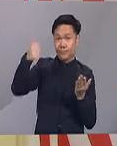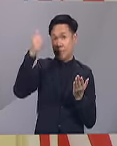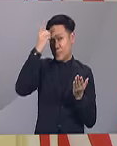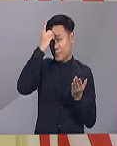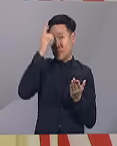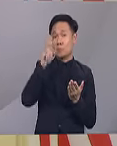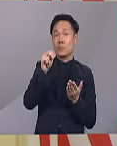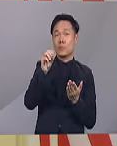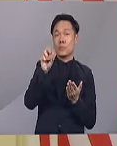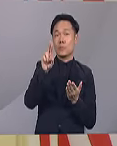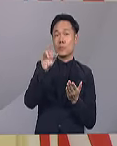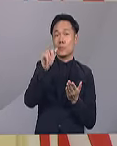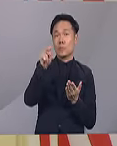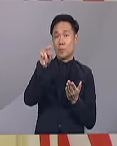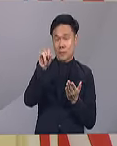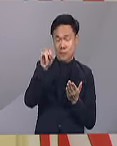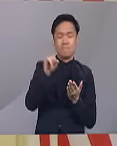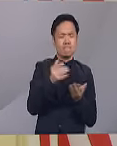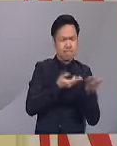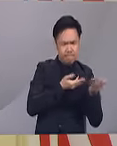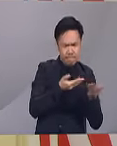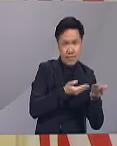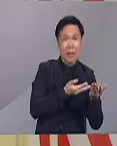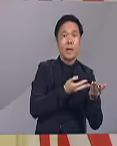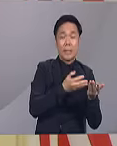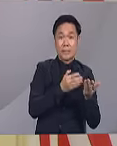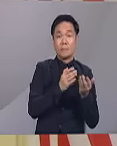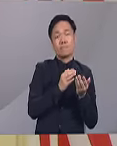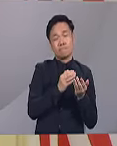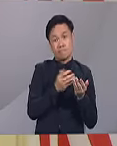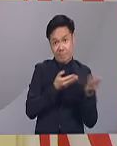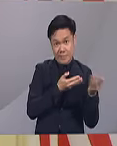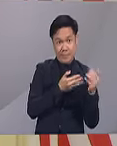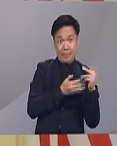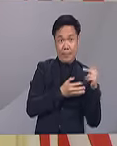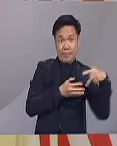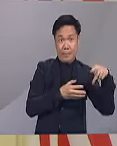Noraini telah pun berbincang dan minta supaya KPT berbincang dengan